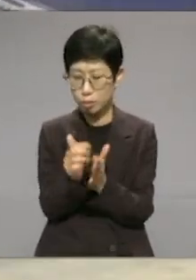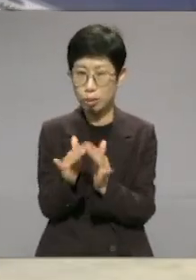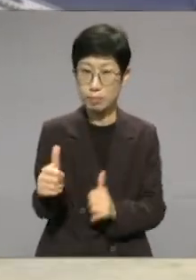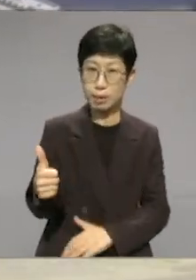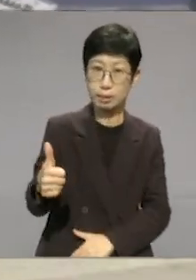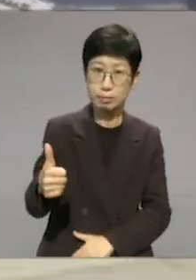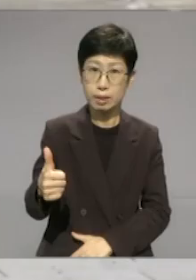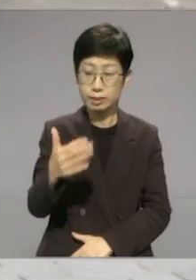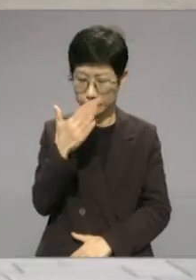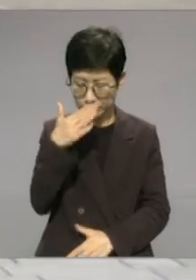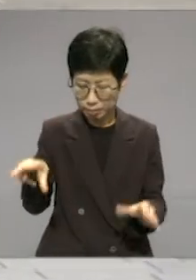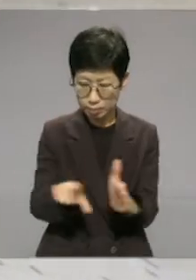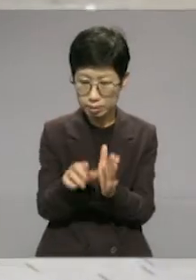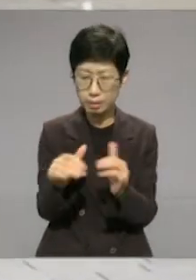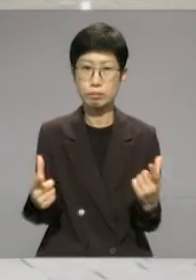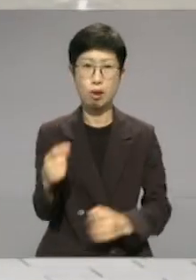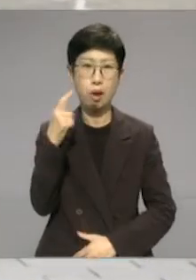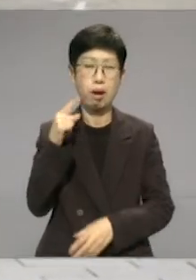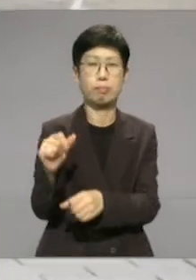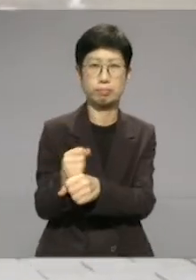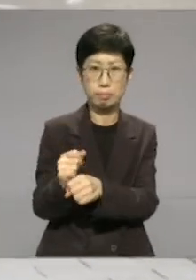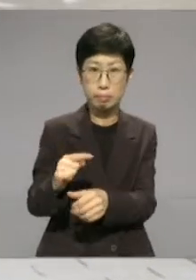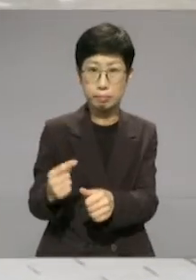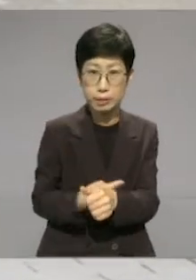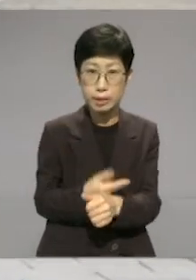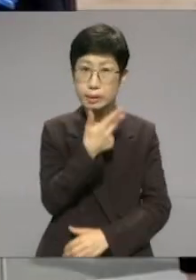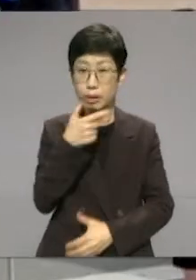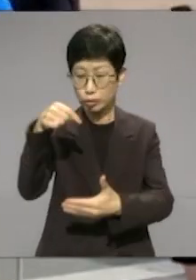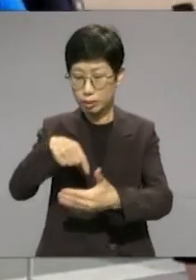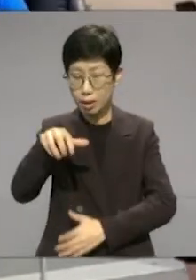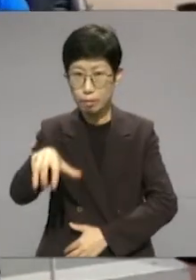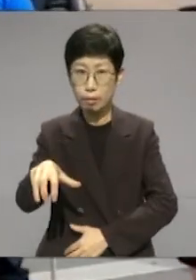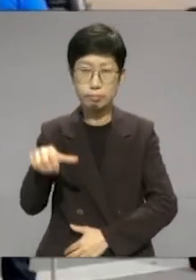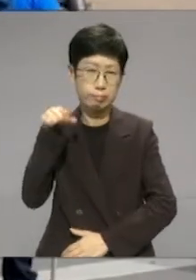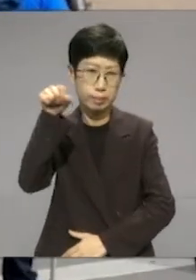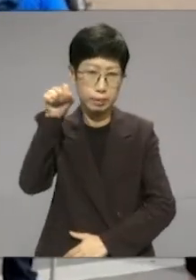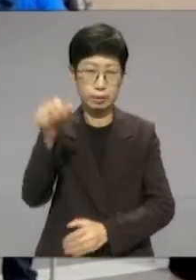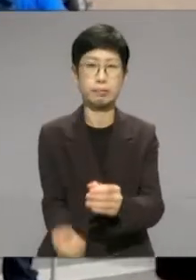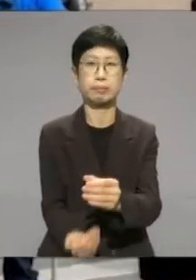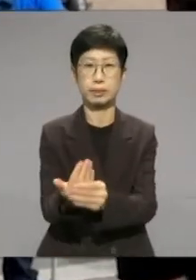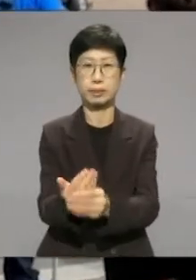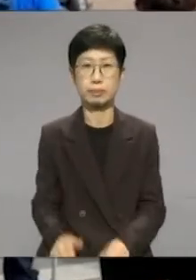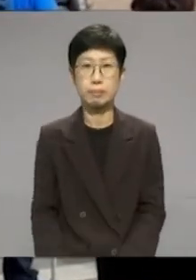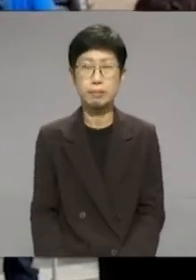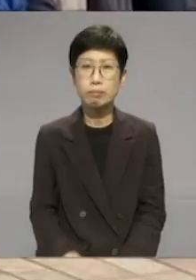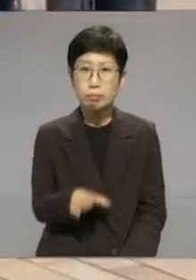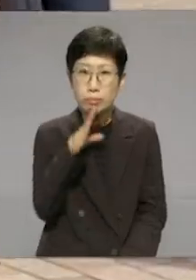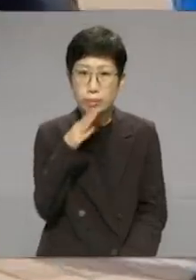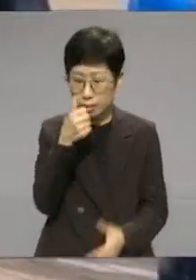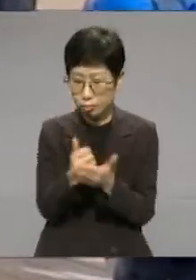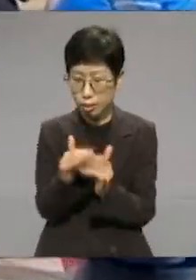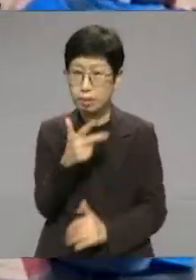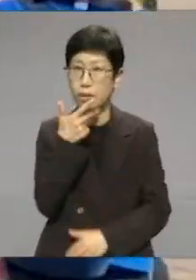남성이 이슬람 교도인 것처럼 꾸몄으며 영국내 모스크 등에서는 항의 시위가 있다 았습니다 외신은 실제 용의자가